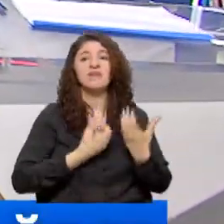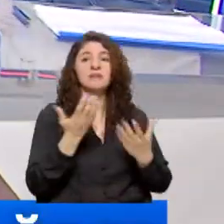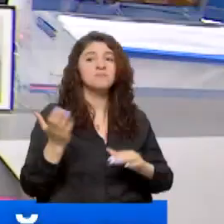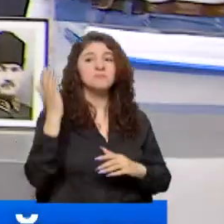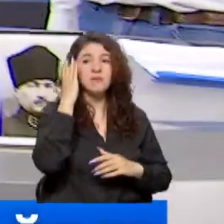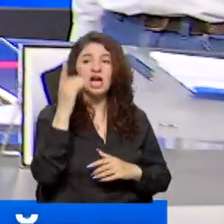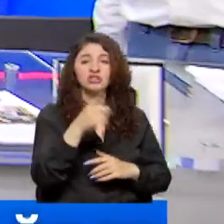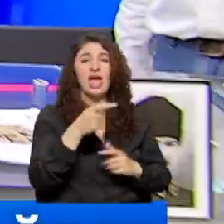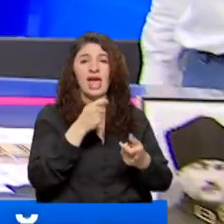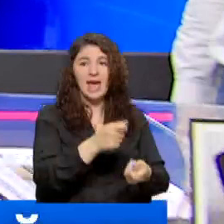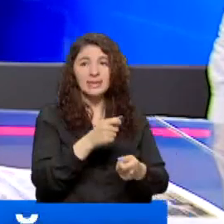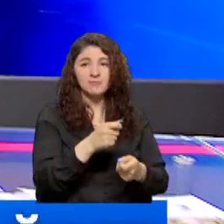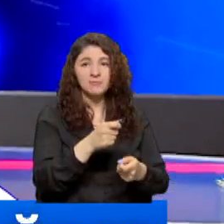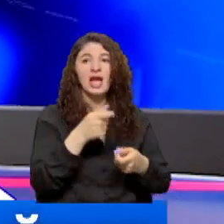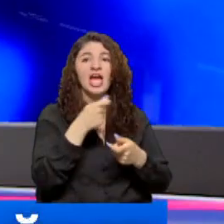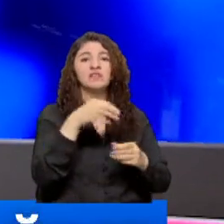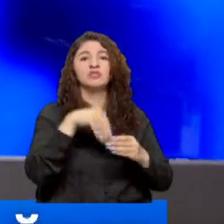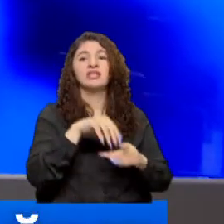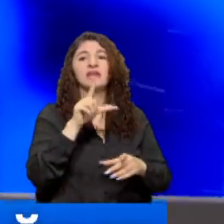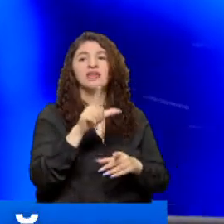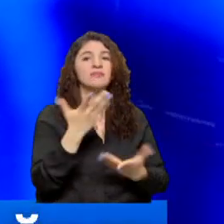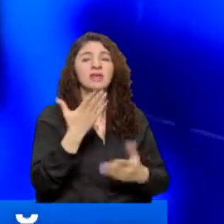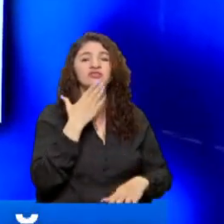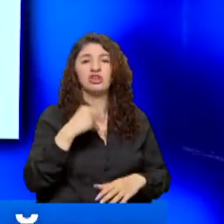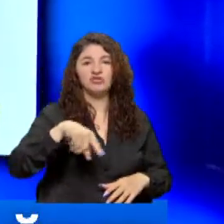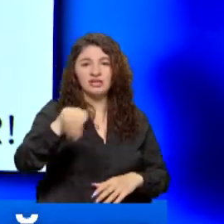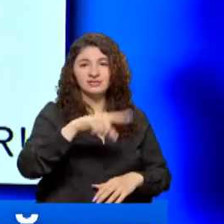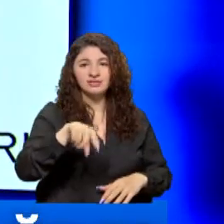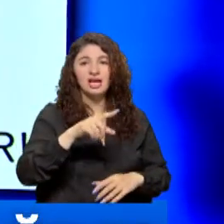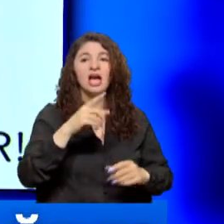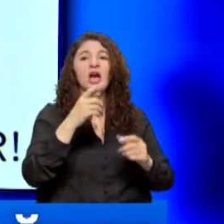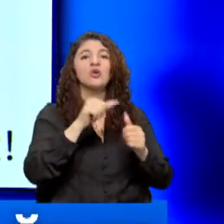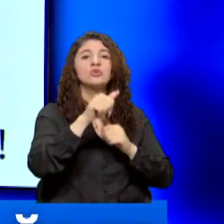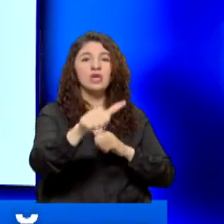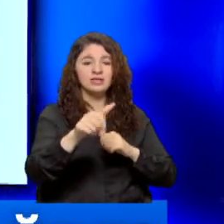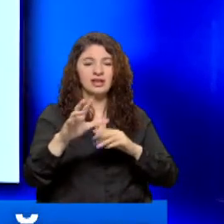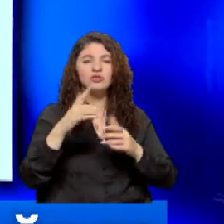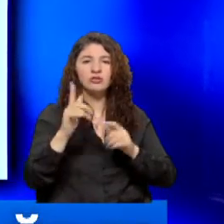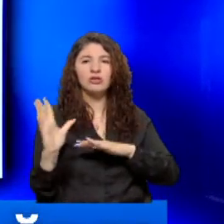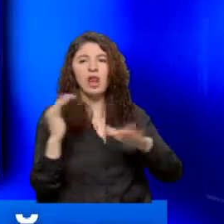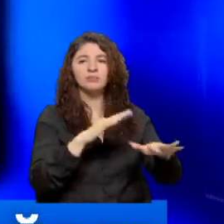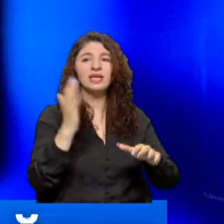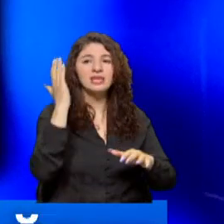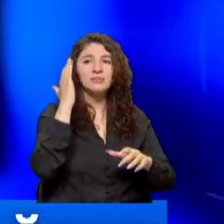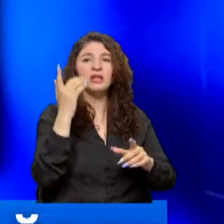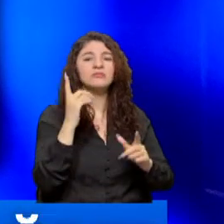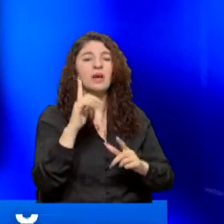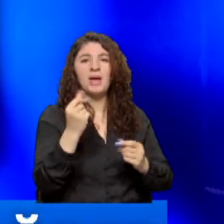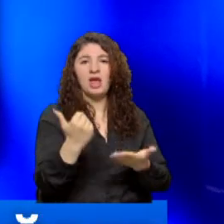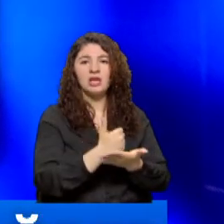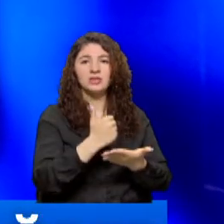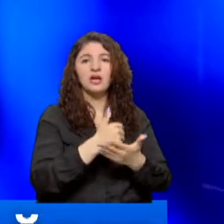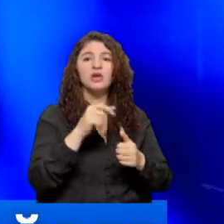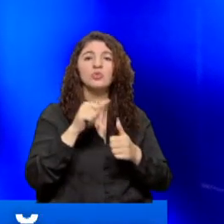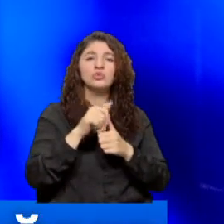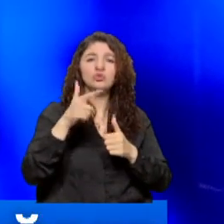verimliliği na na ihtiyacı eğitime eğitim için gereken unsur gençler kırsaldan göçü önlemenin temel unsuru para kazanmaktır